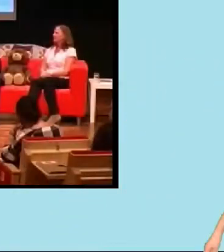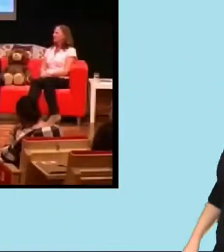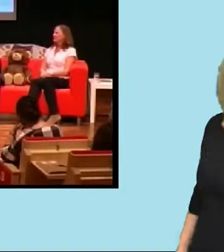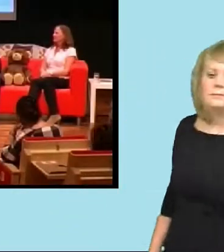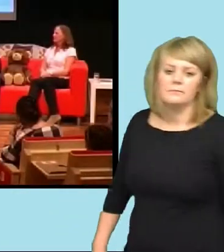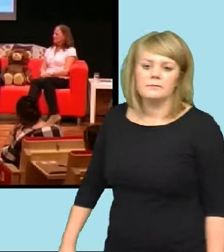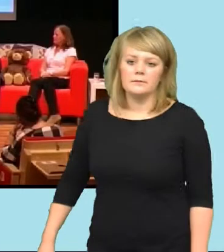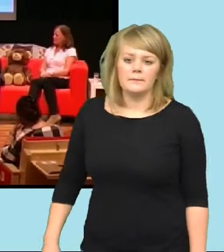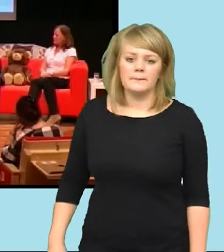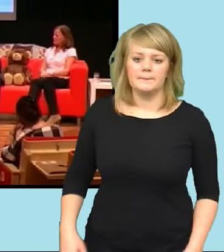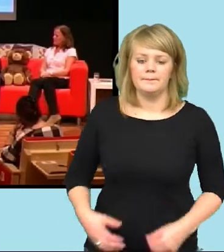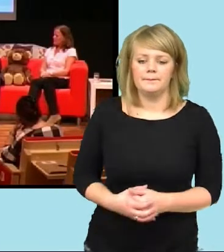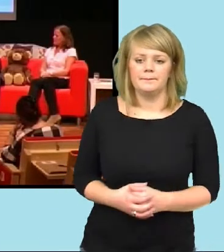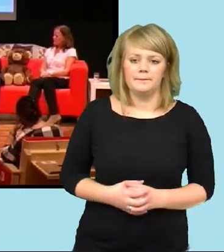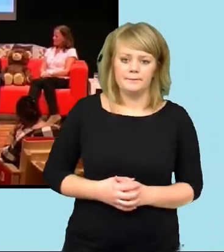Hur tycker ni att...